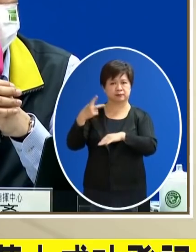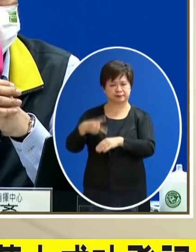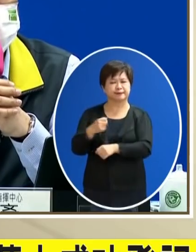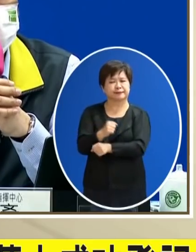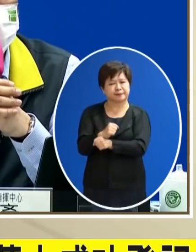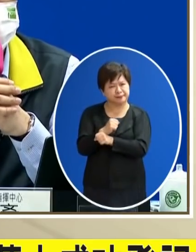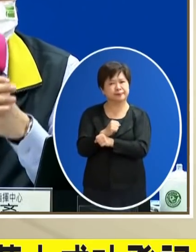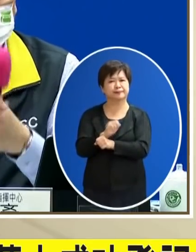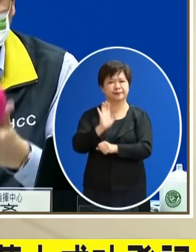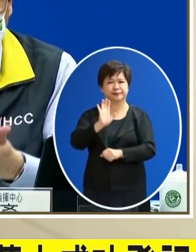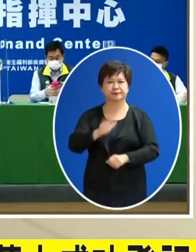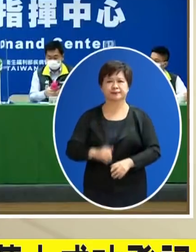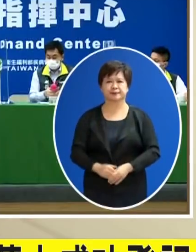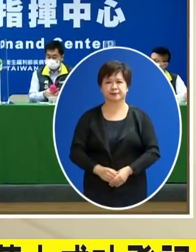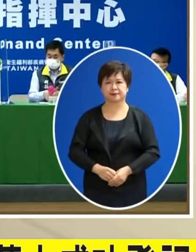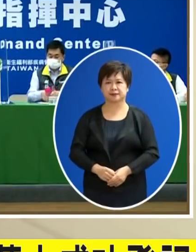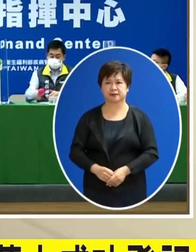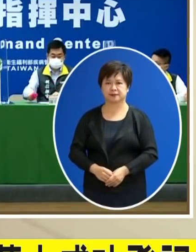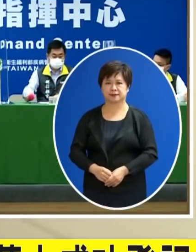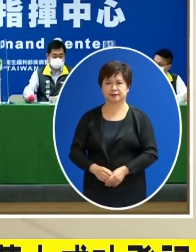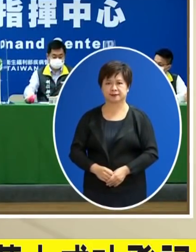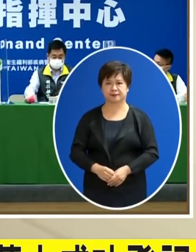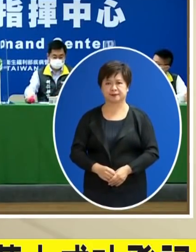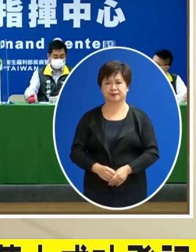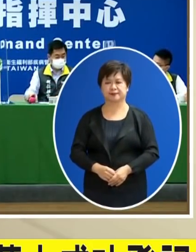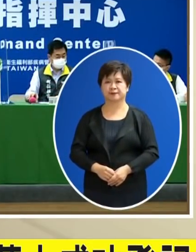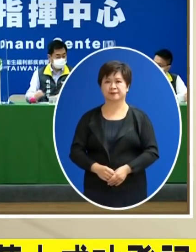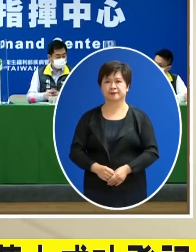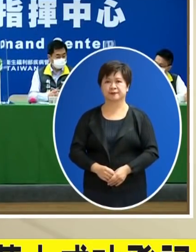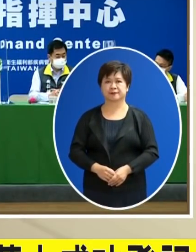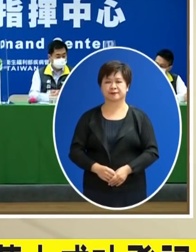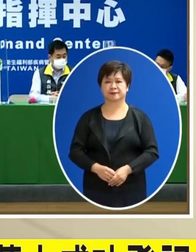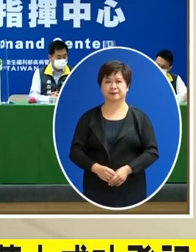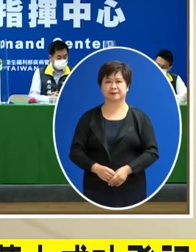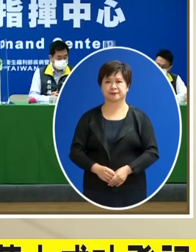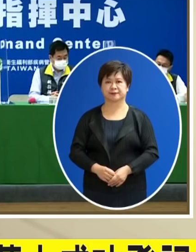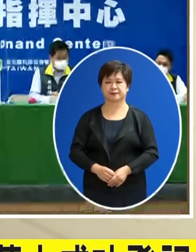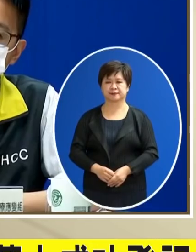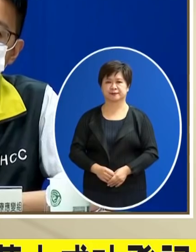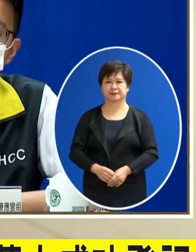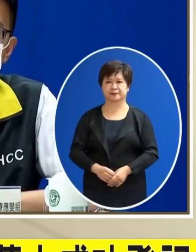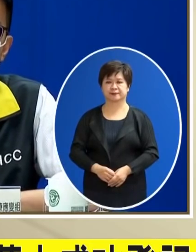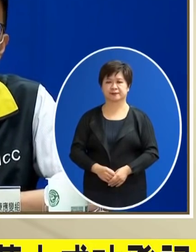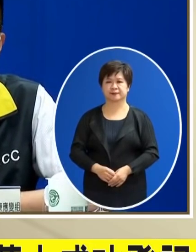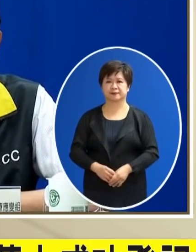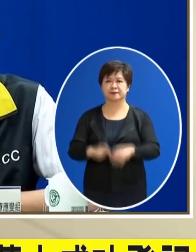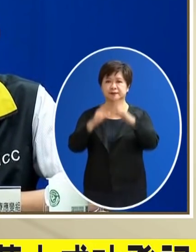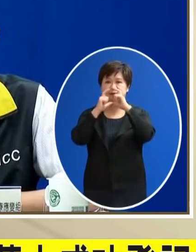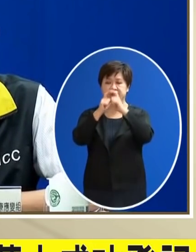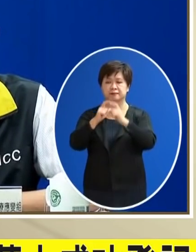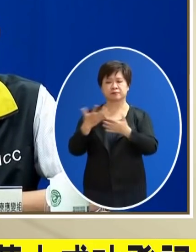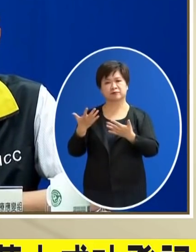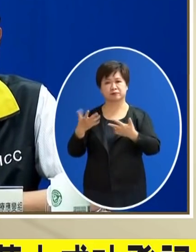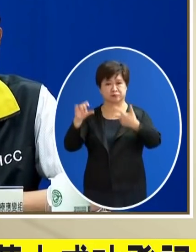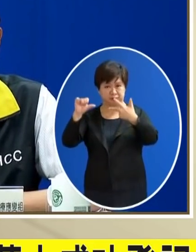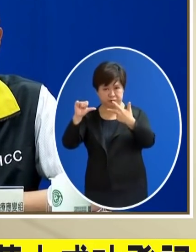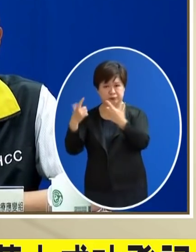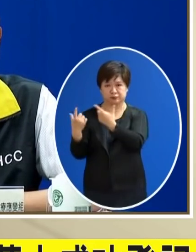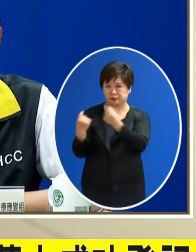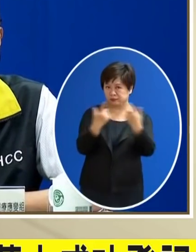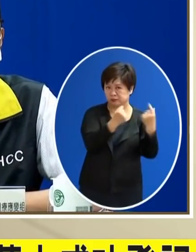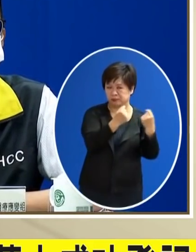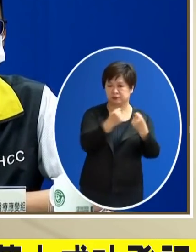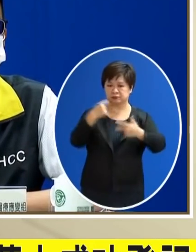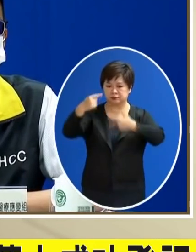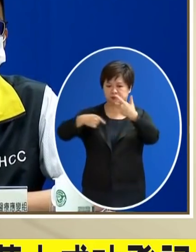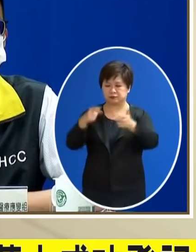注意一下这一块。 那有没有变异条件？ 我们是每个星期五会跟大家做